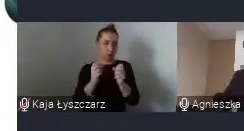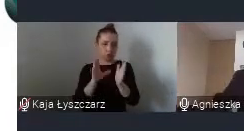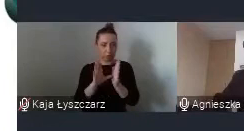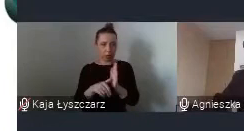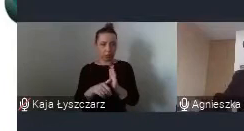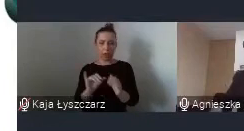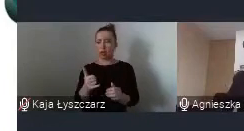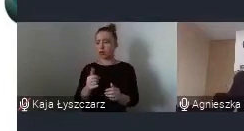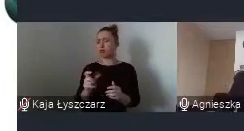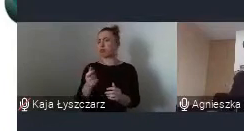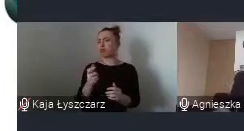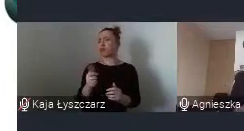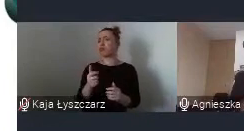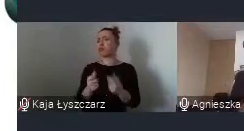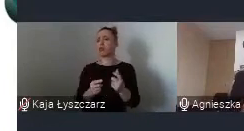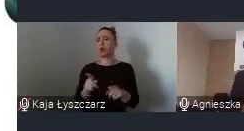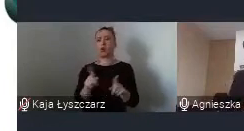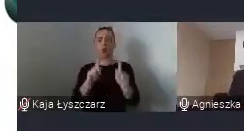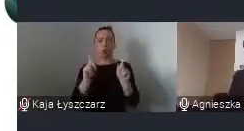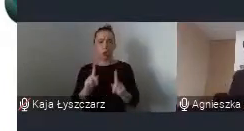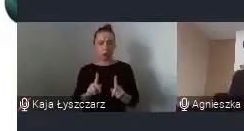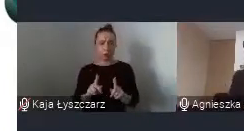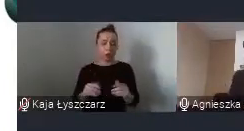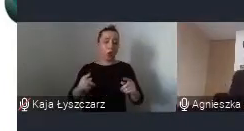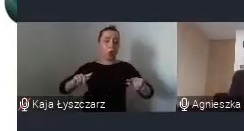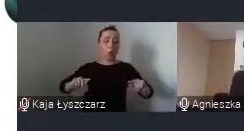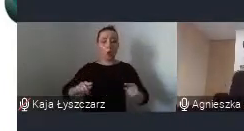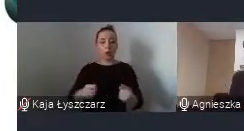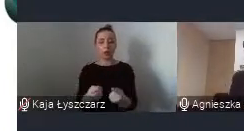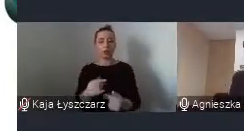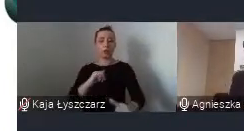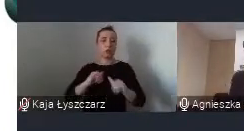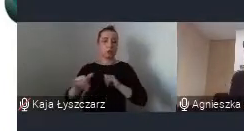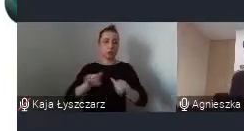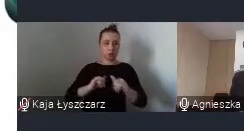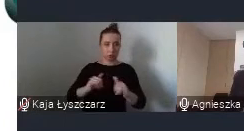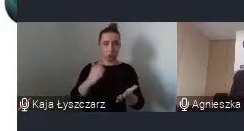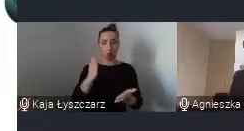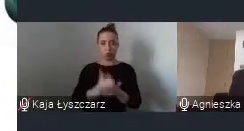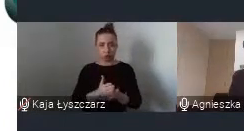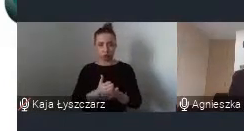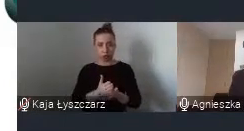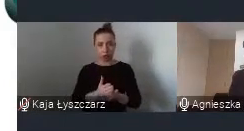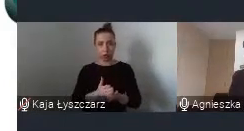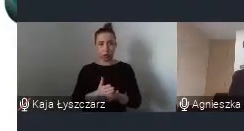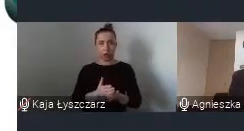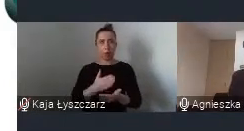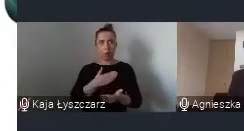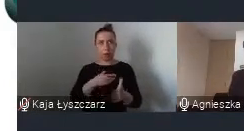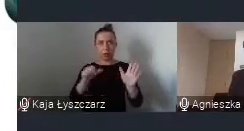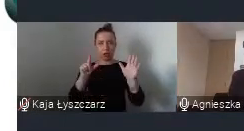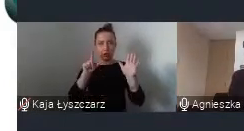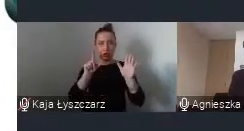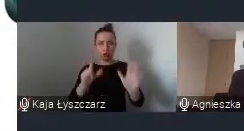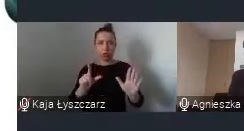miast o takim charakterze bardziej organizacyjno-zarządczym. To znaczy zidentyfikowaliśmy sobie 7 wyzwań,